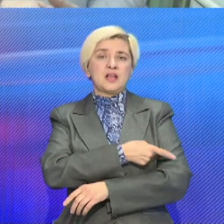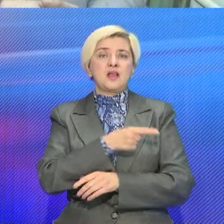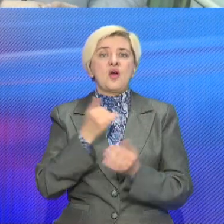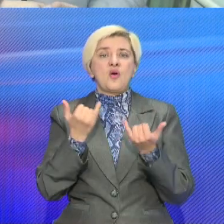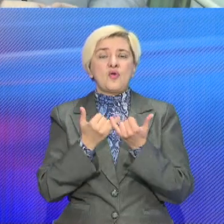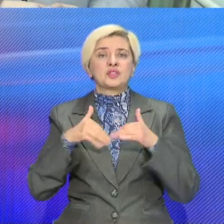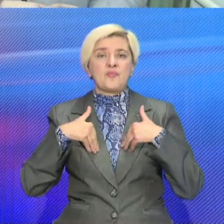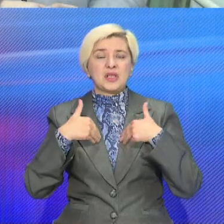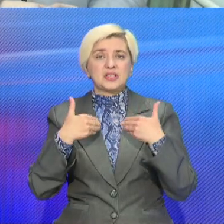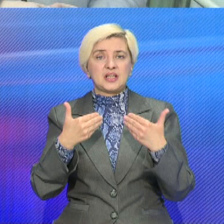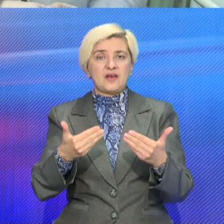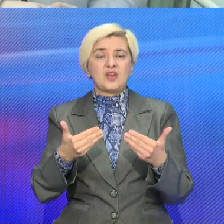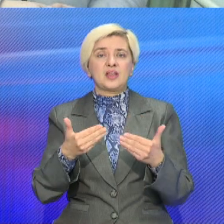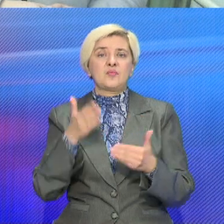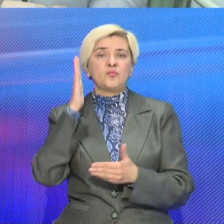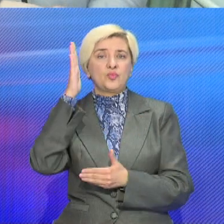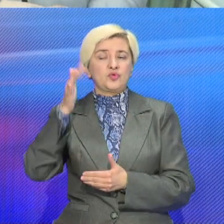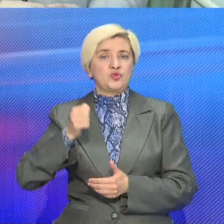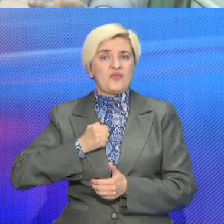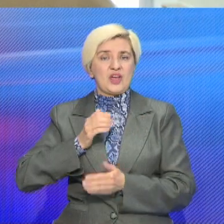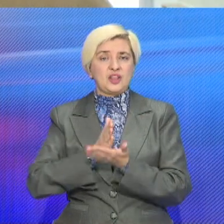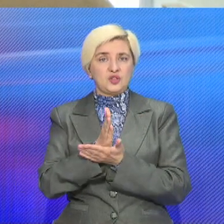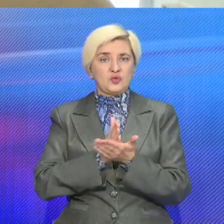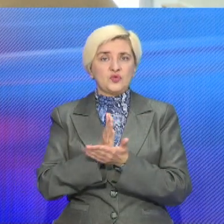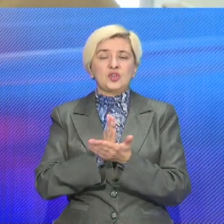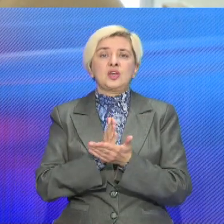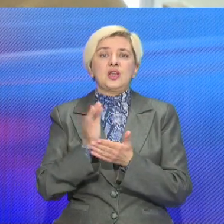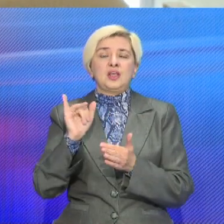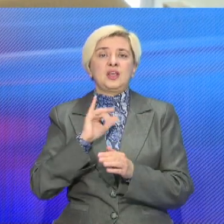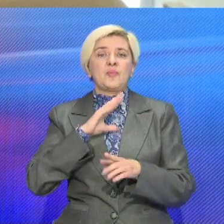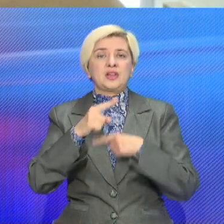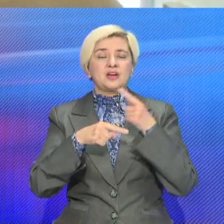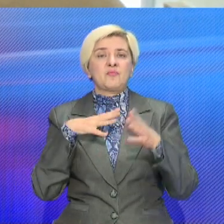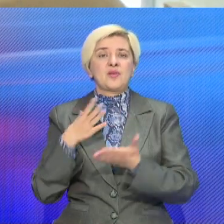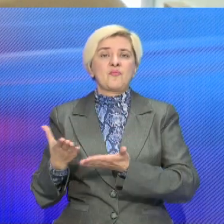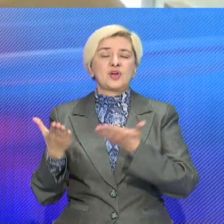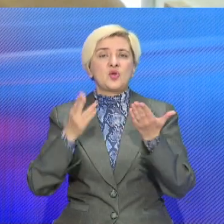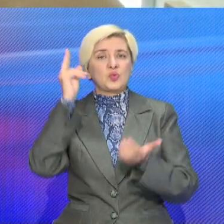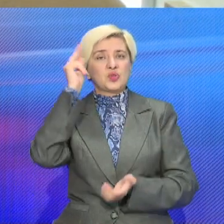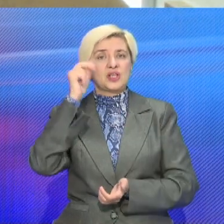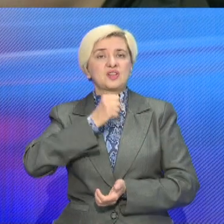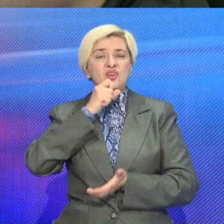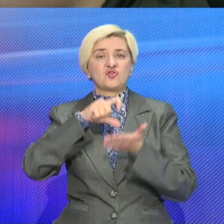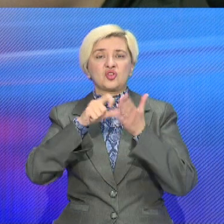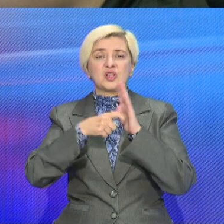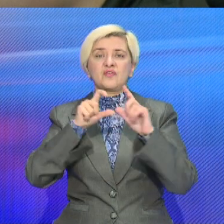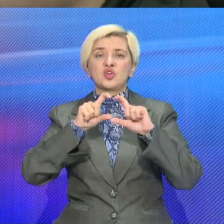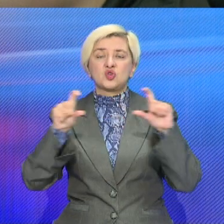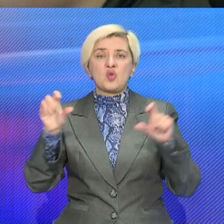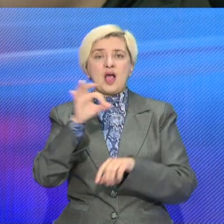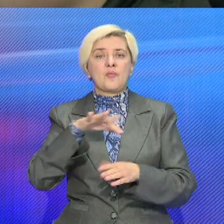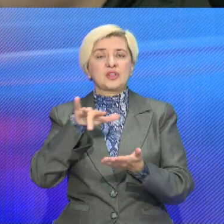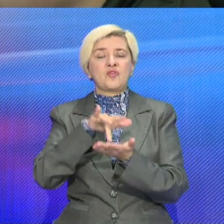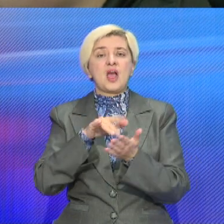парозе важнай падзеі. Па традыцыі на сустрэчу былі запрошаны і вучні старэйшых класаў школ абласнога цэнтра. Як